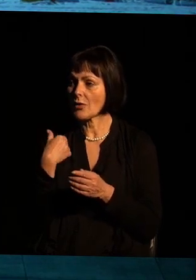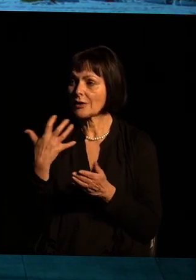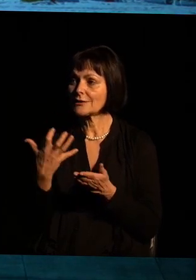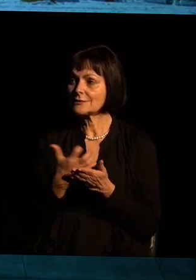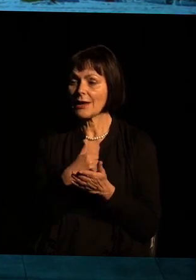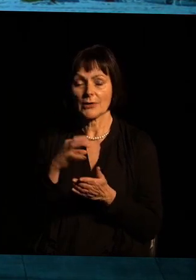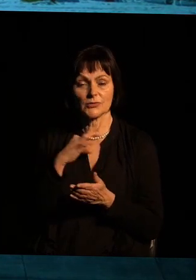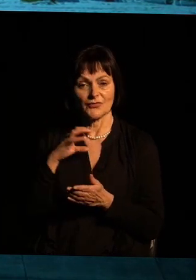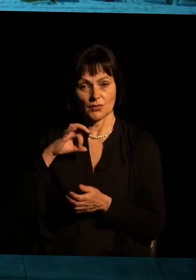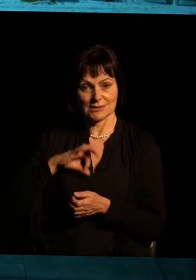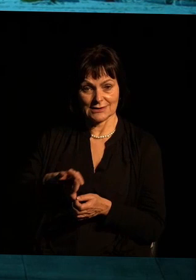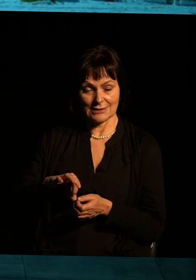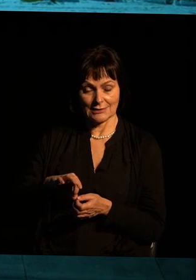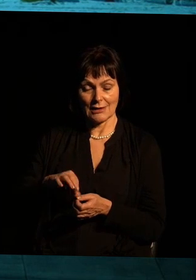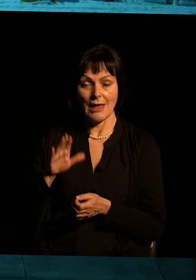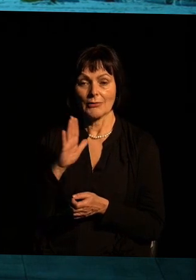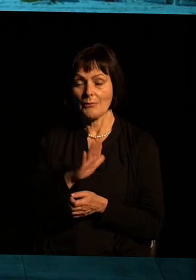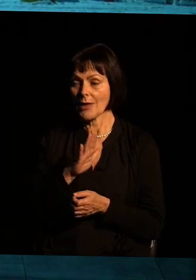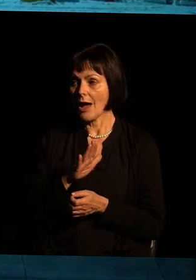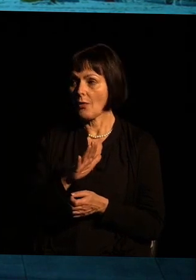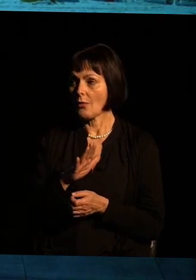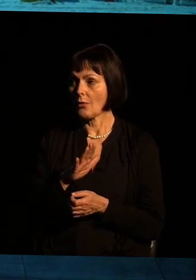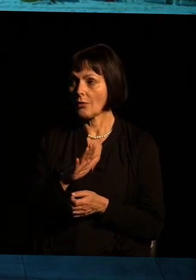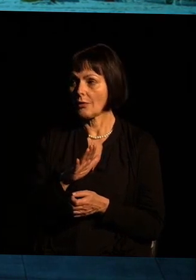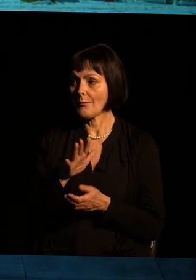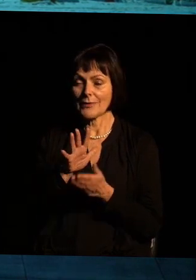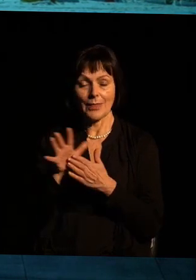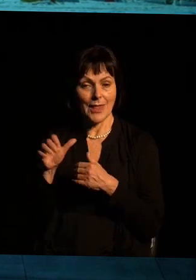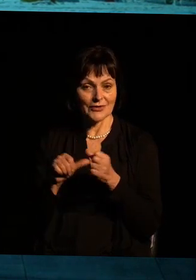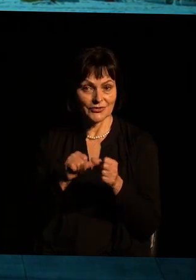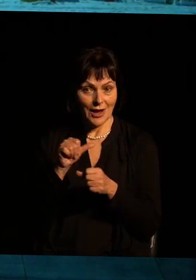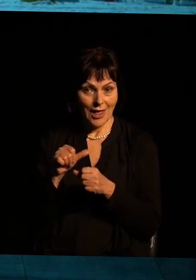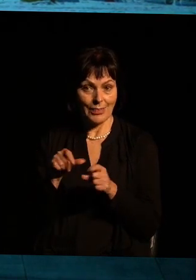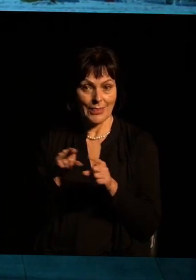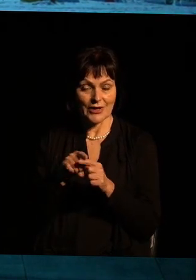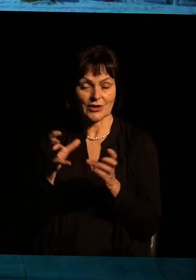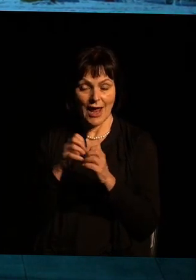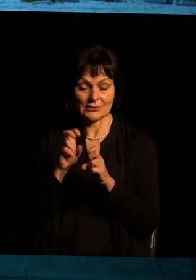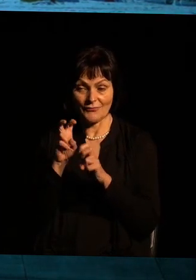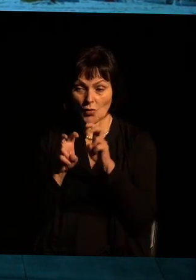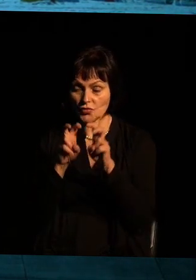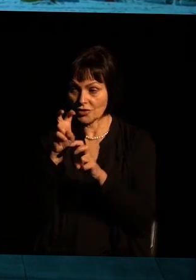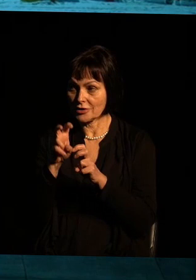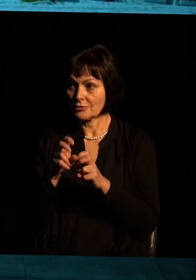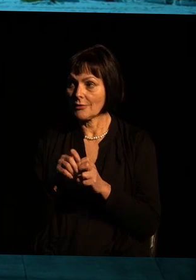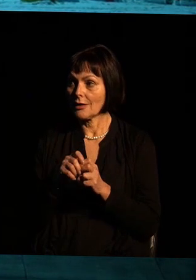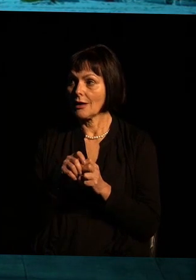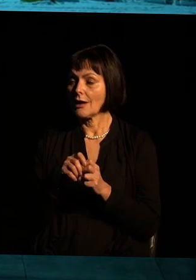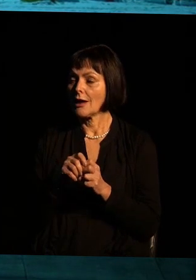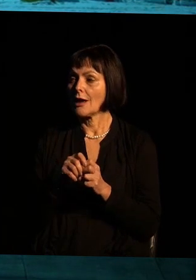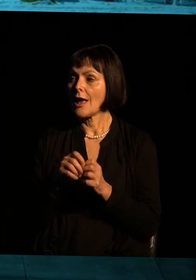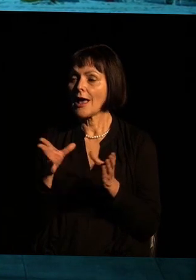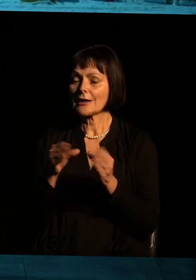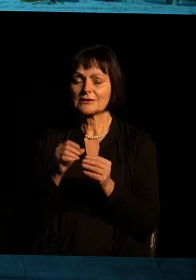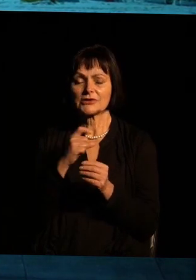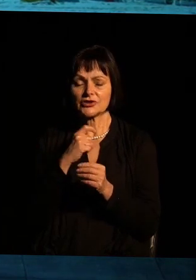zabrałem swojego syna, który wtedy miał 15 lat i też wchodziliśmy na szczyt. Też ksiądz Krzysztof Gardyna był w